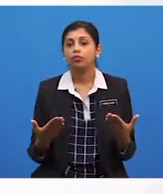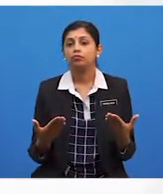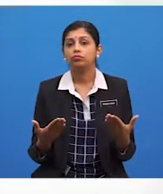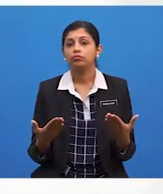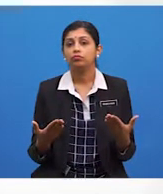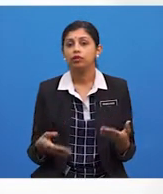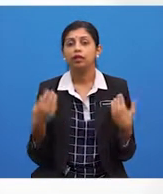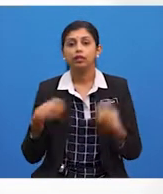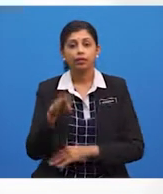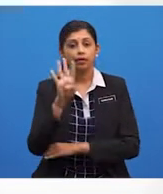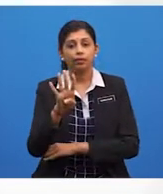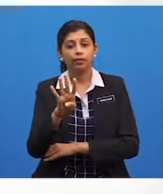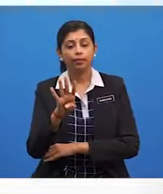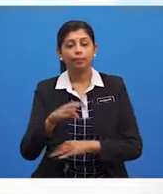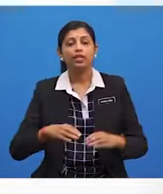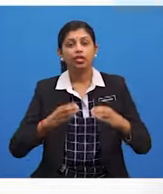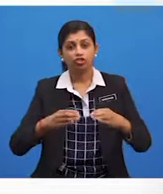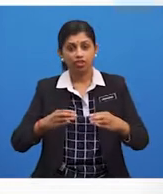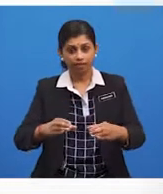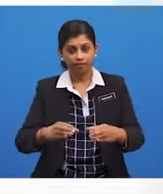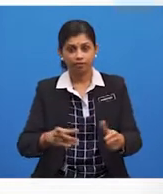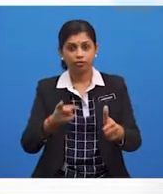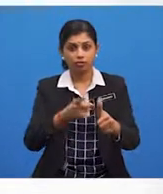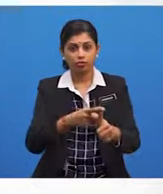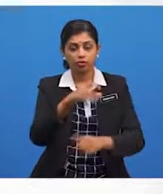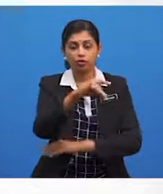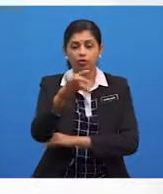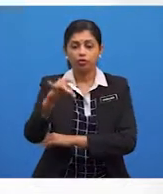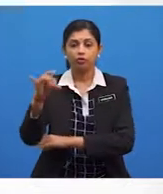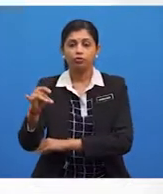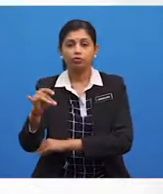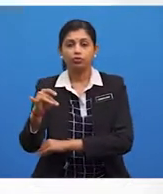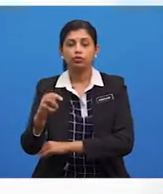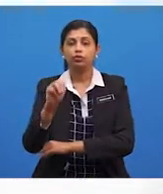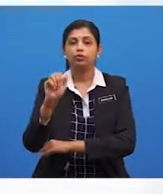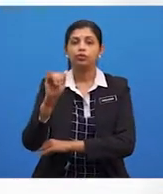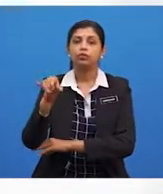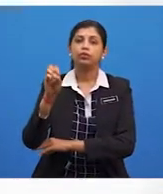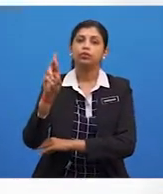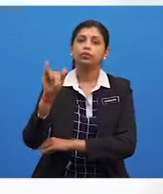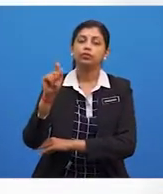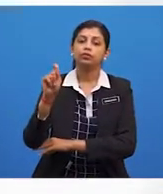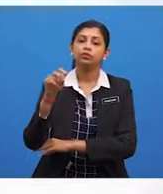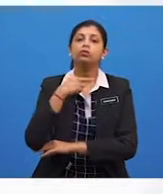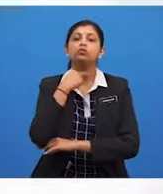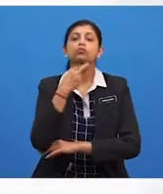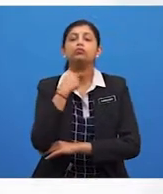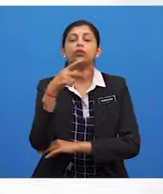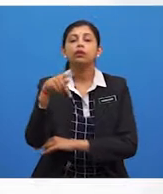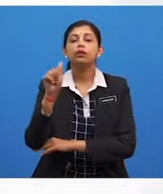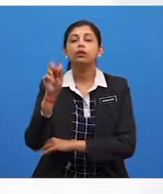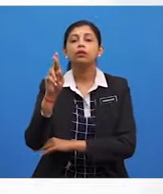ialah melalui pungutan suara majoriti Majlis Parlimen. Contoh pindaan yang boleh dibuat adalah